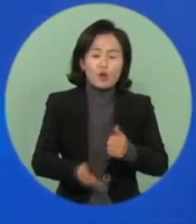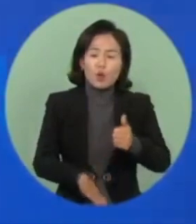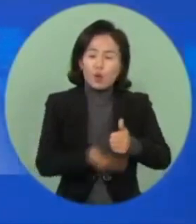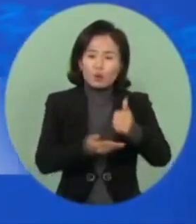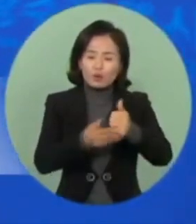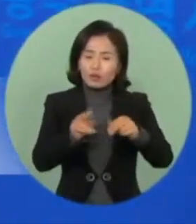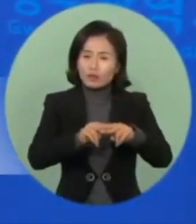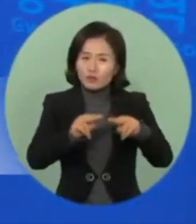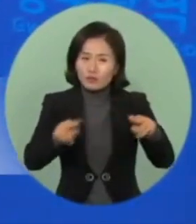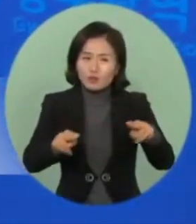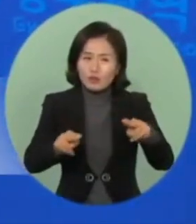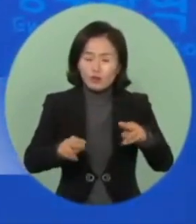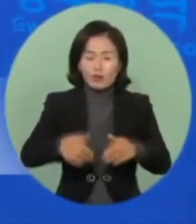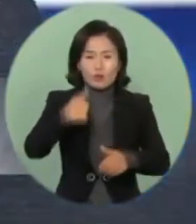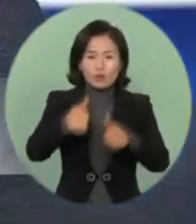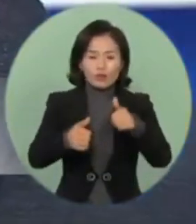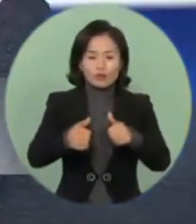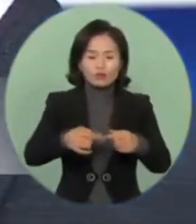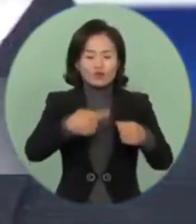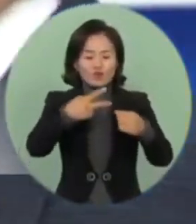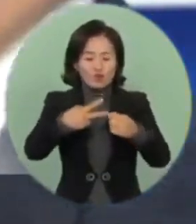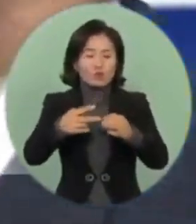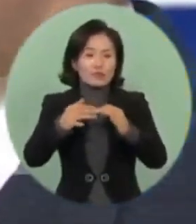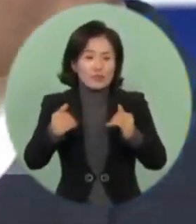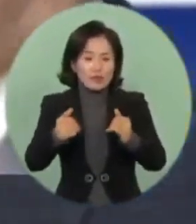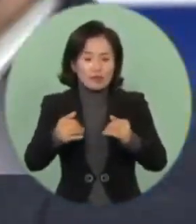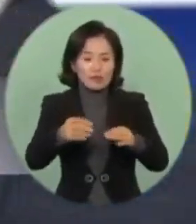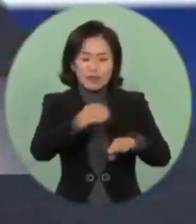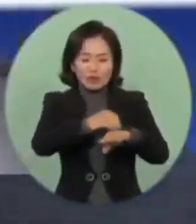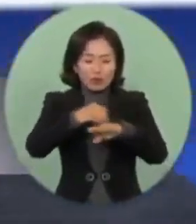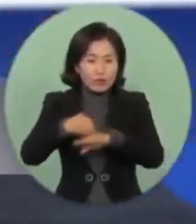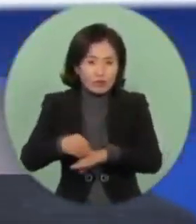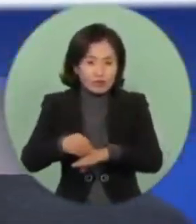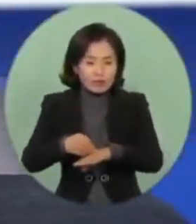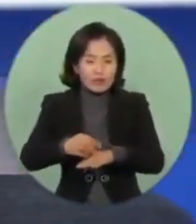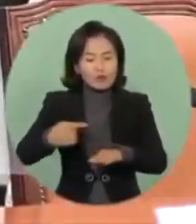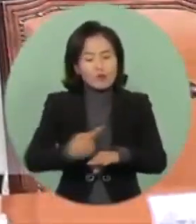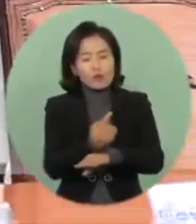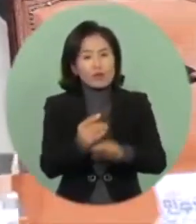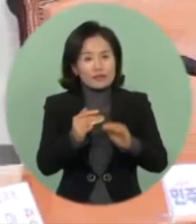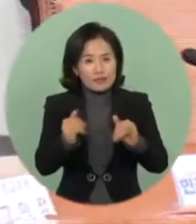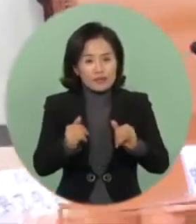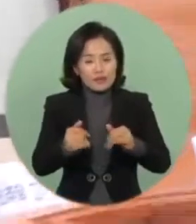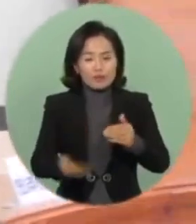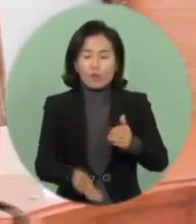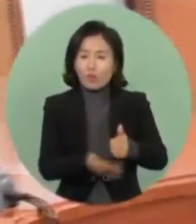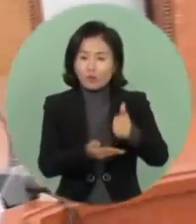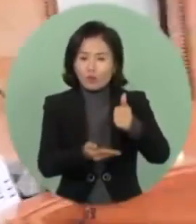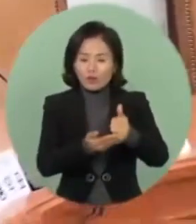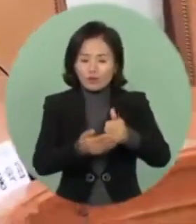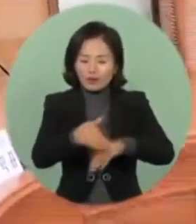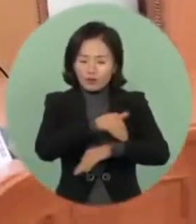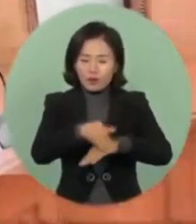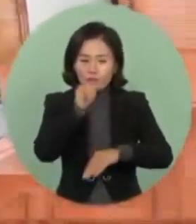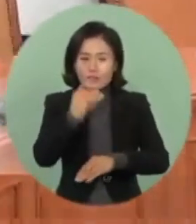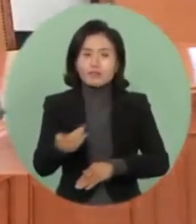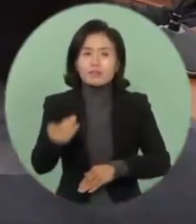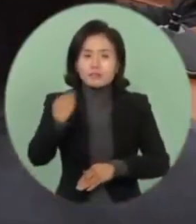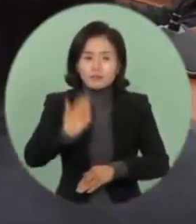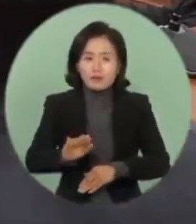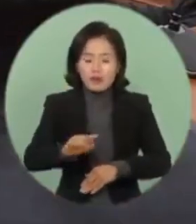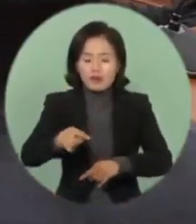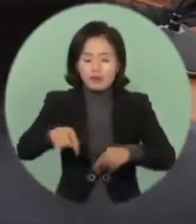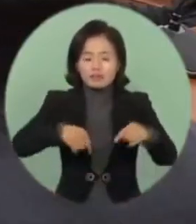취소하고 경선 점자에 공천을 승계하거나 제 3의 임무를 전공한다는 전망